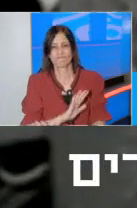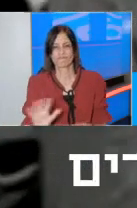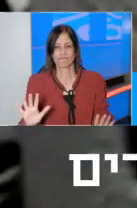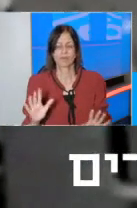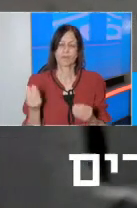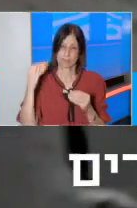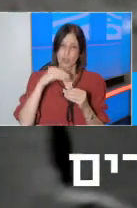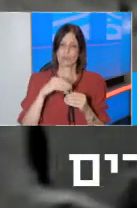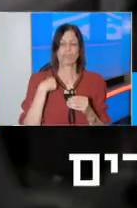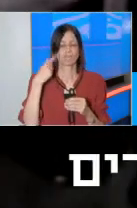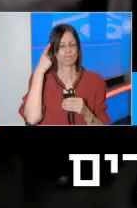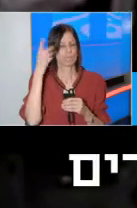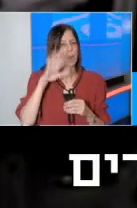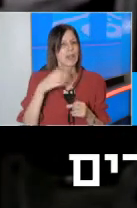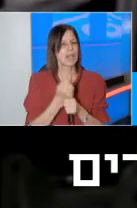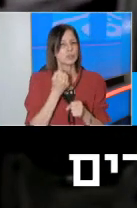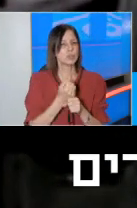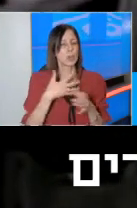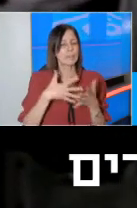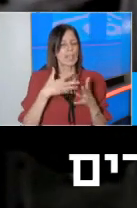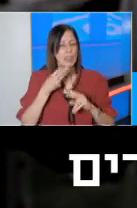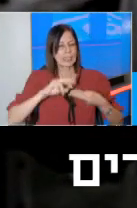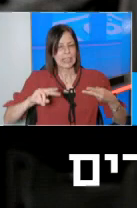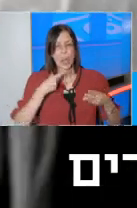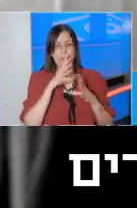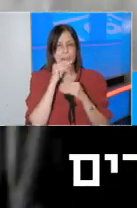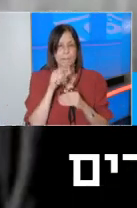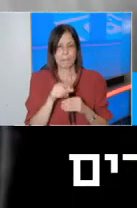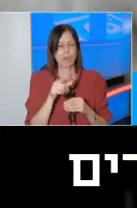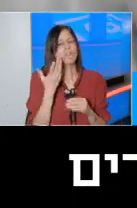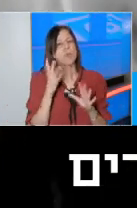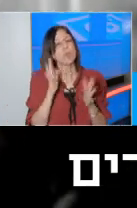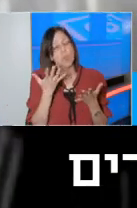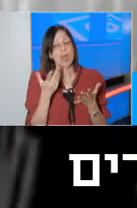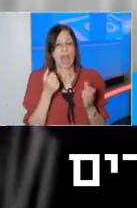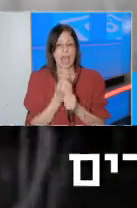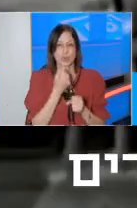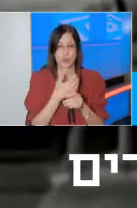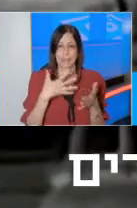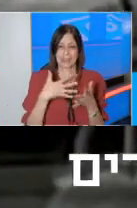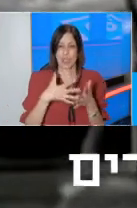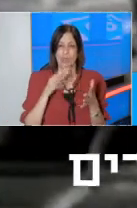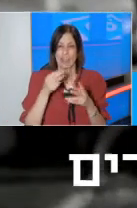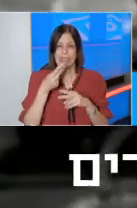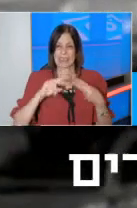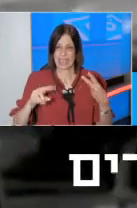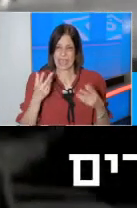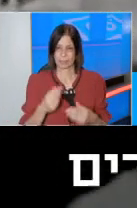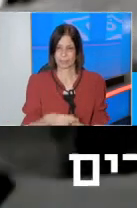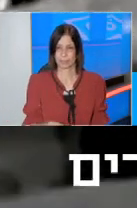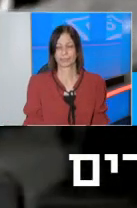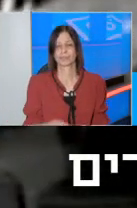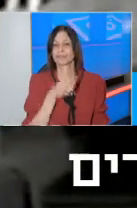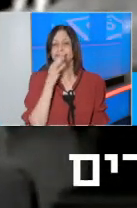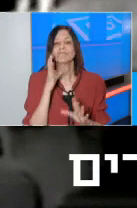לזה, אני מניחה גם שעשו בדיקות DNA, אני לא יודעת, לא דיברו על זה, אבל ייתכן שגם עשו בדיקות DNA. כן, עכשיו,